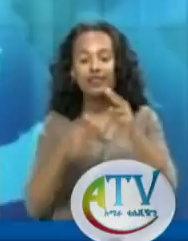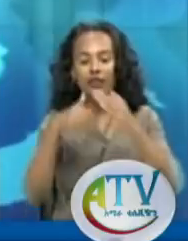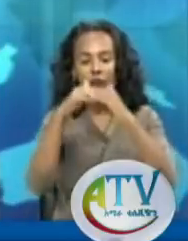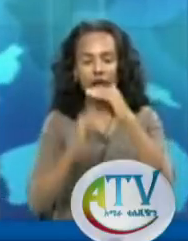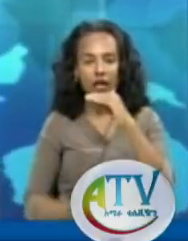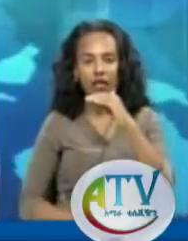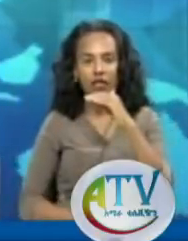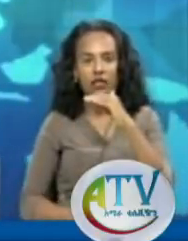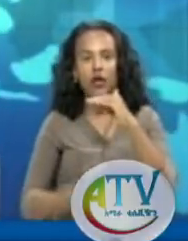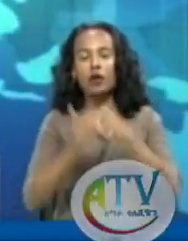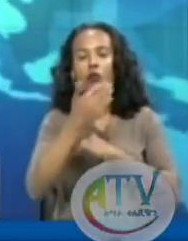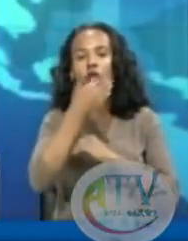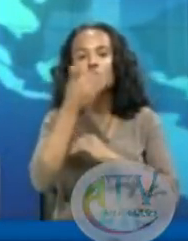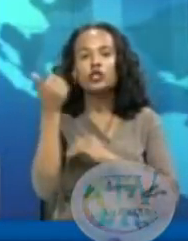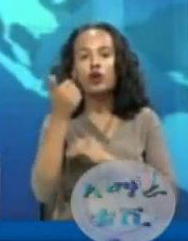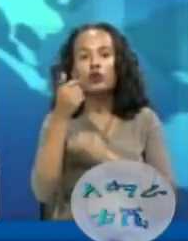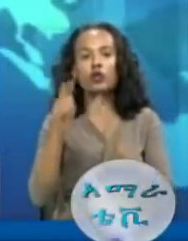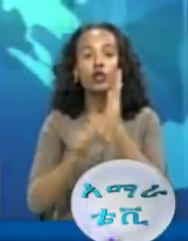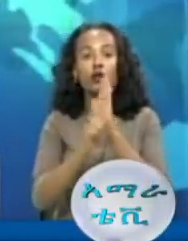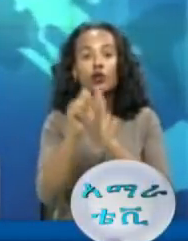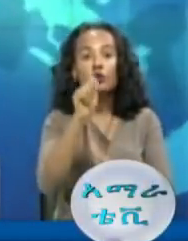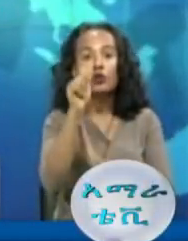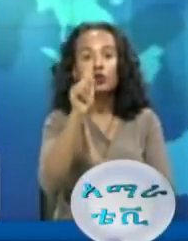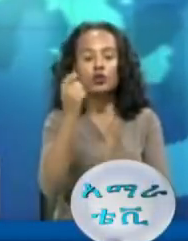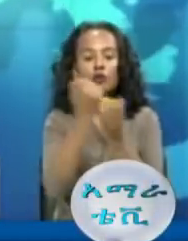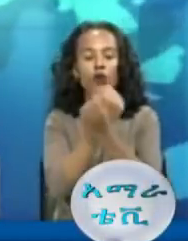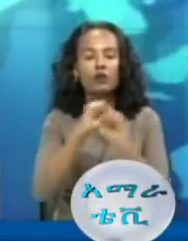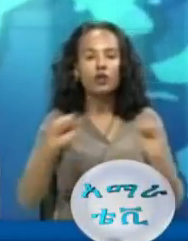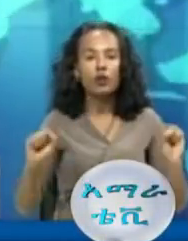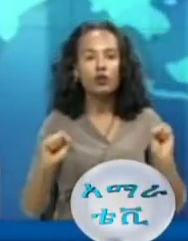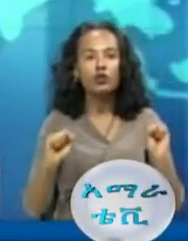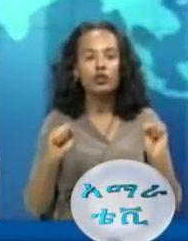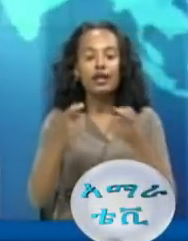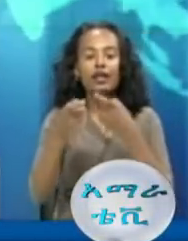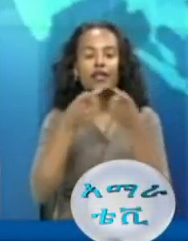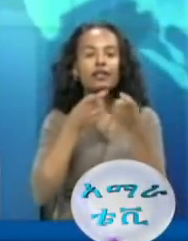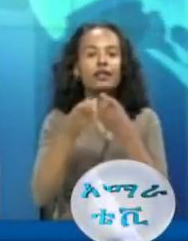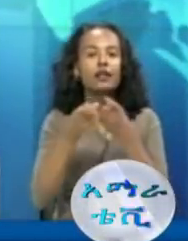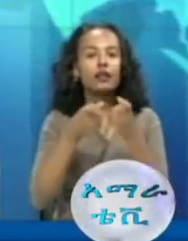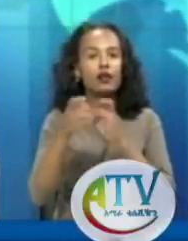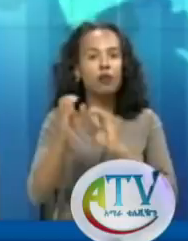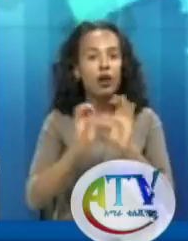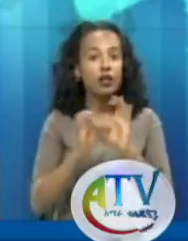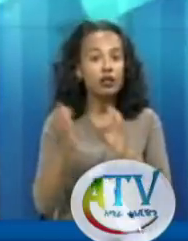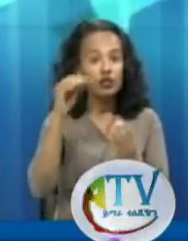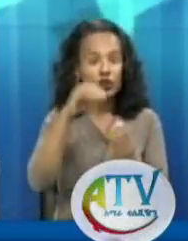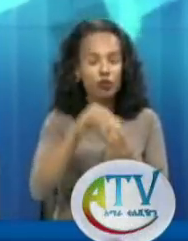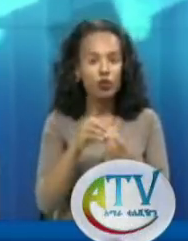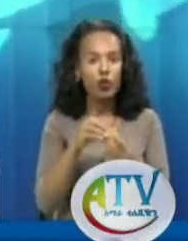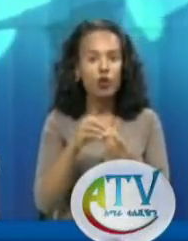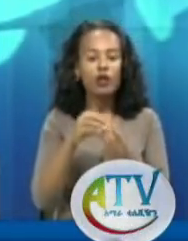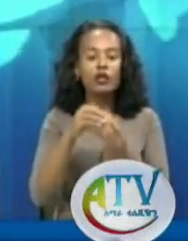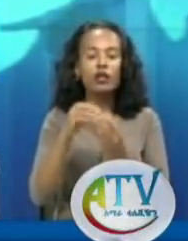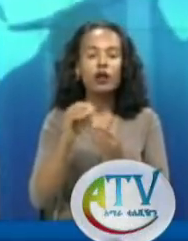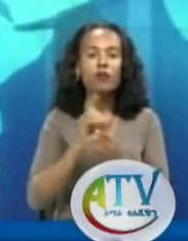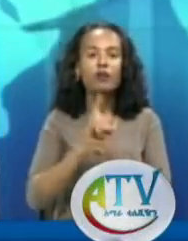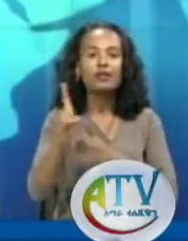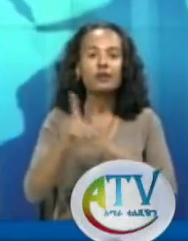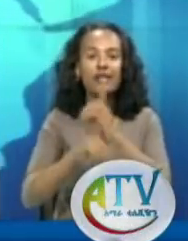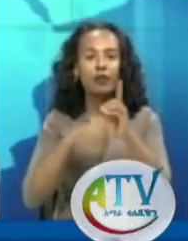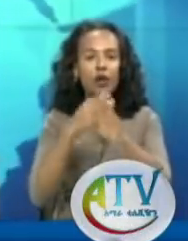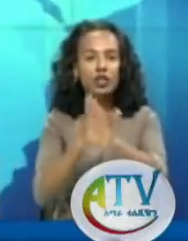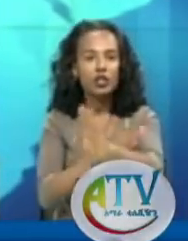ለመቀነስ በተሻሉ የቴክኖሎጂ መፍትሄዎች እንዲተዳደር ማድረግን ጨምሮ የመስመር